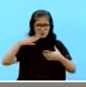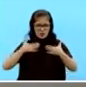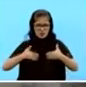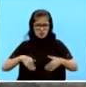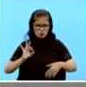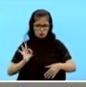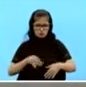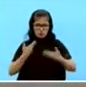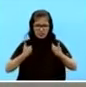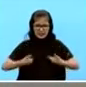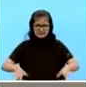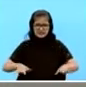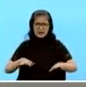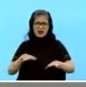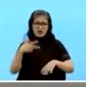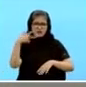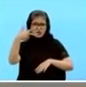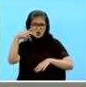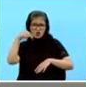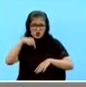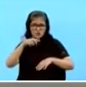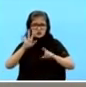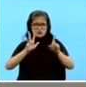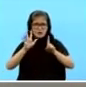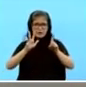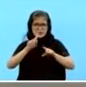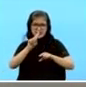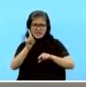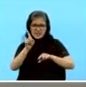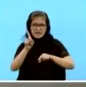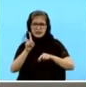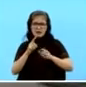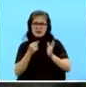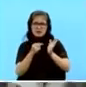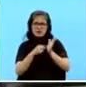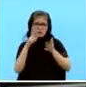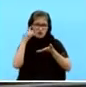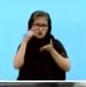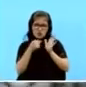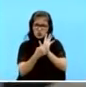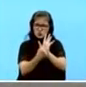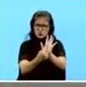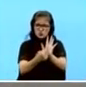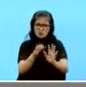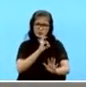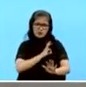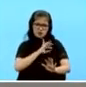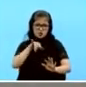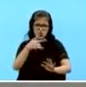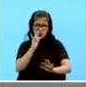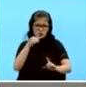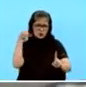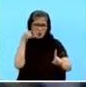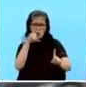durasi 19 Detik memegang foto dari Presiden Joko Widodo dan mengeluarkan kata-kata hinaan dan